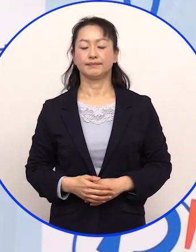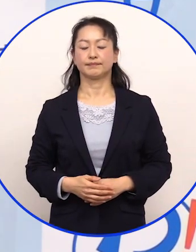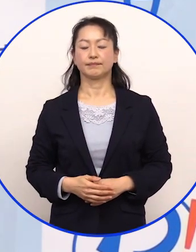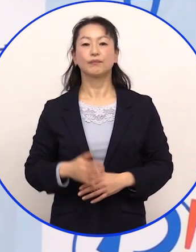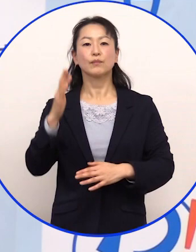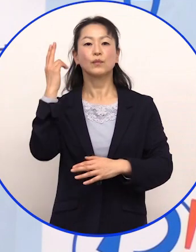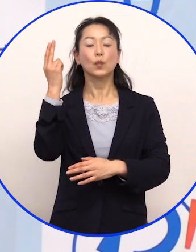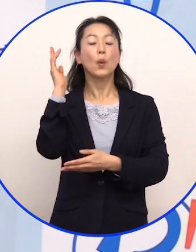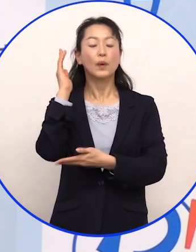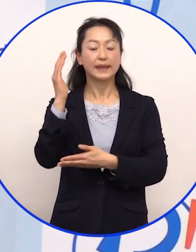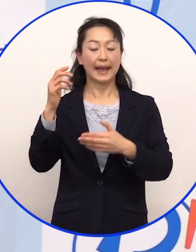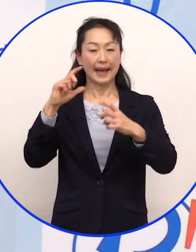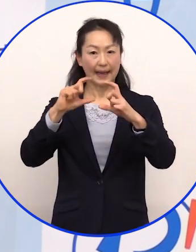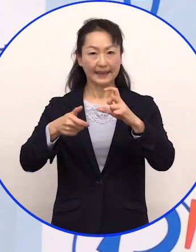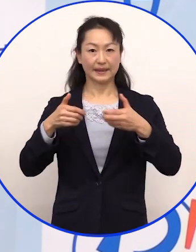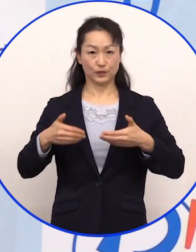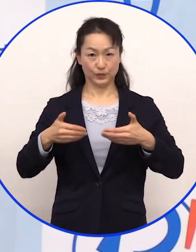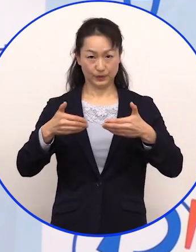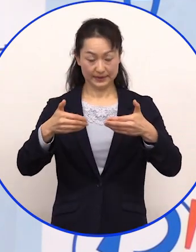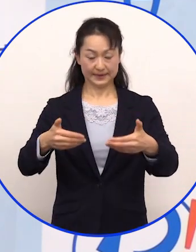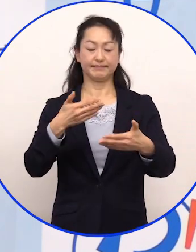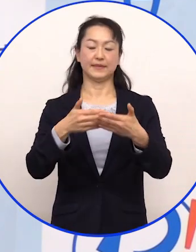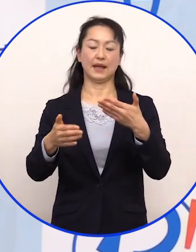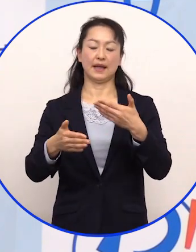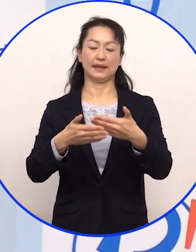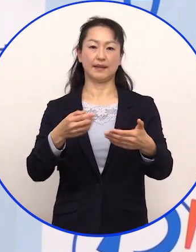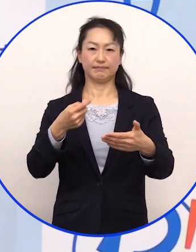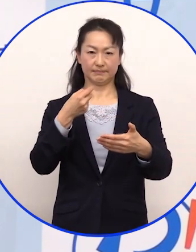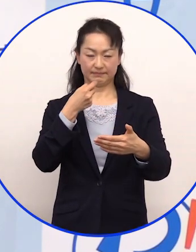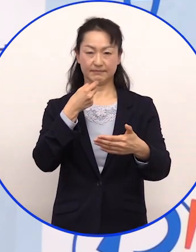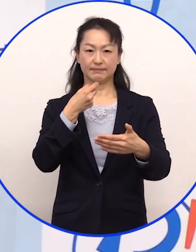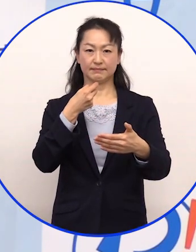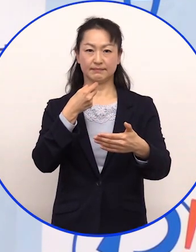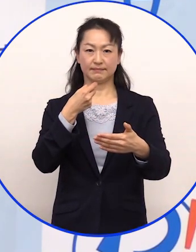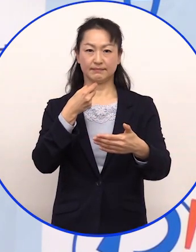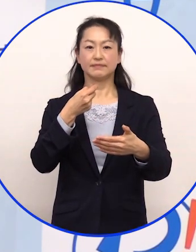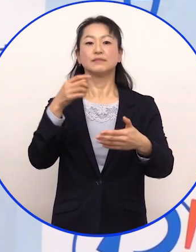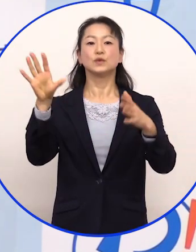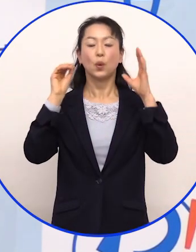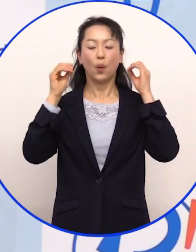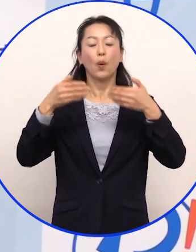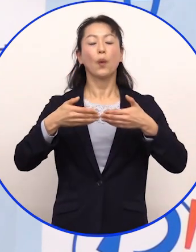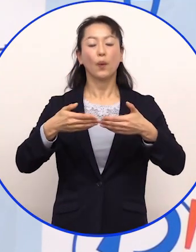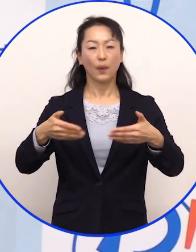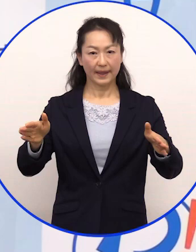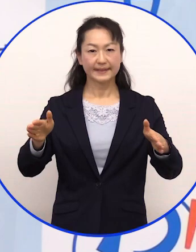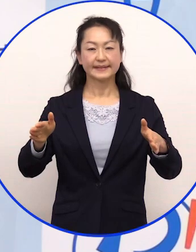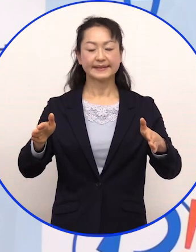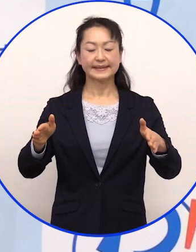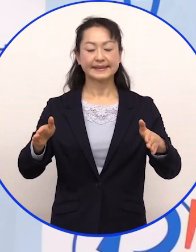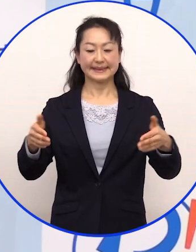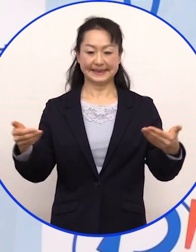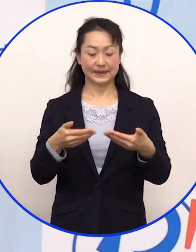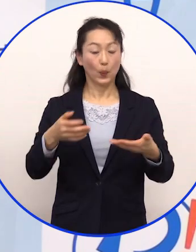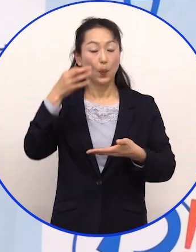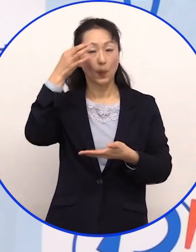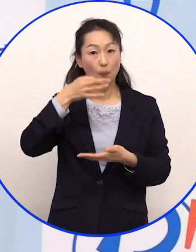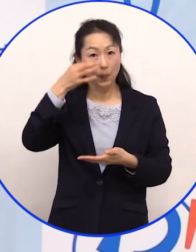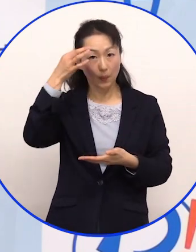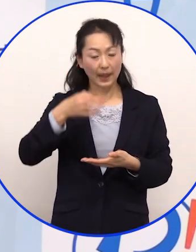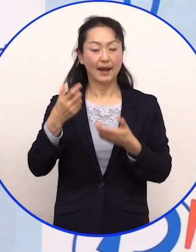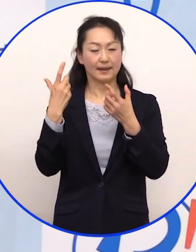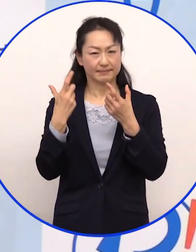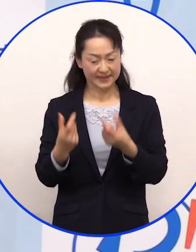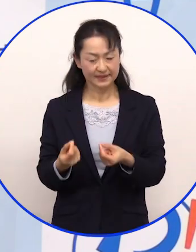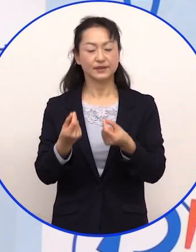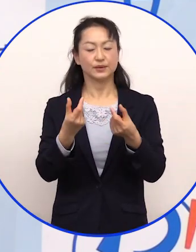政改革を推進してきた経験を生かし情報公開と事業評価の徹底により